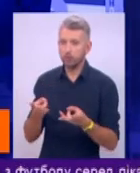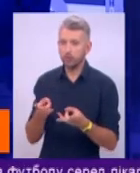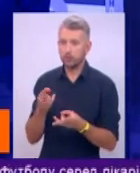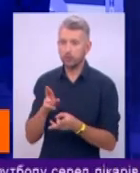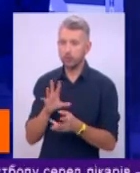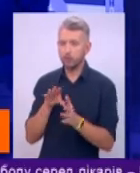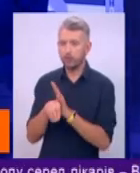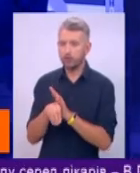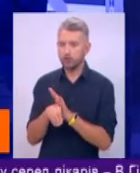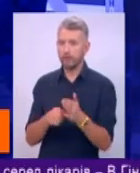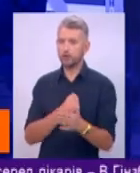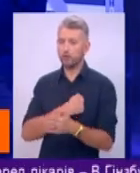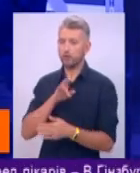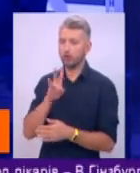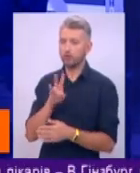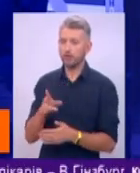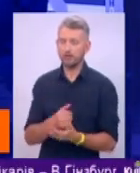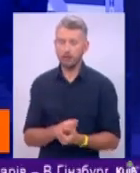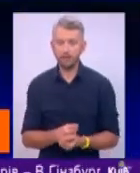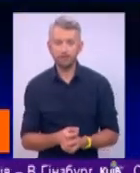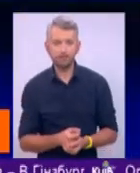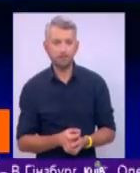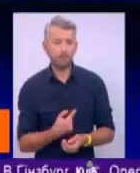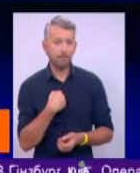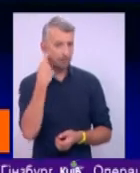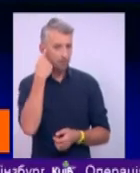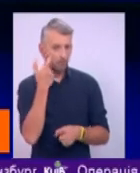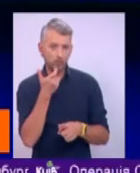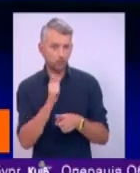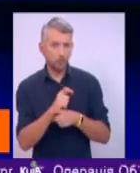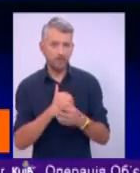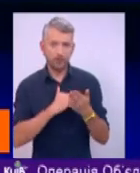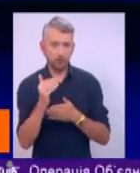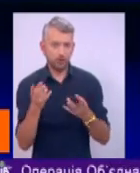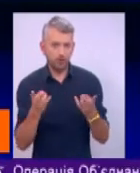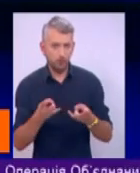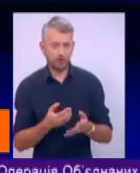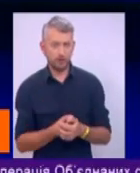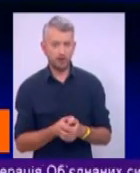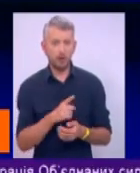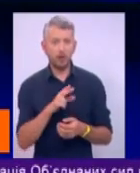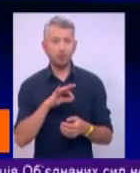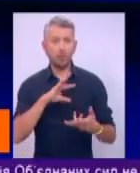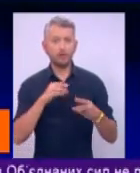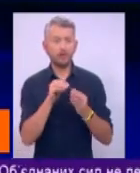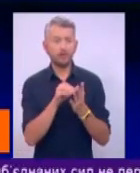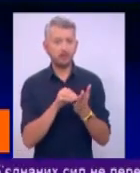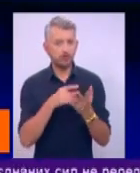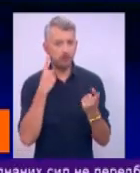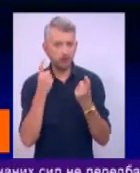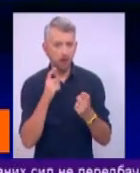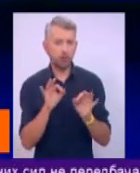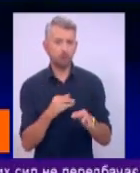для впровадження військового капеланства? Я думаю, дуже високий, тому що по статистичних даних, хоч у нас і